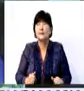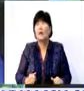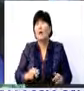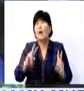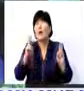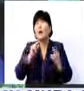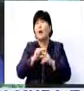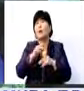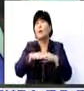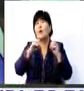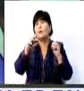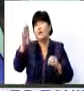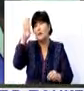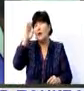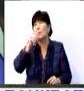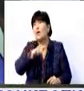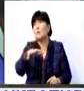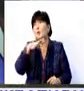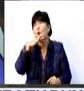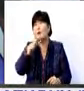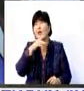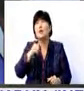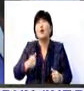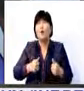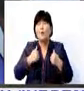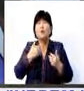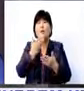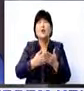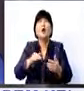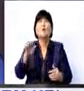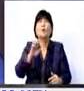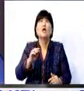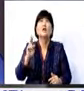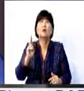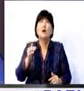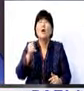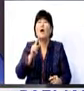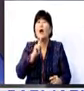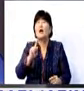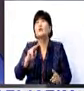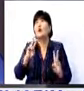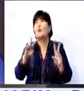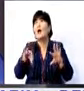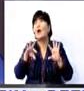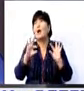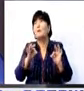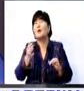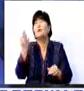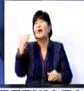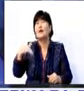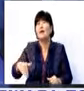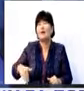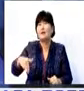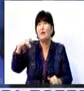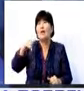Хореограф – профессия мужская. На протяжении многих лет упорно это доказывал Булат Каржаубаев. Особая пластика проявилась у него еще в раннем